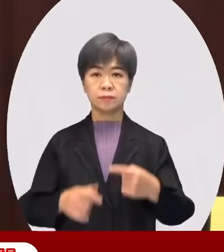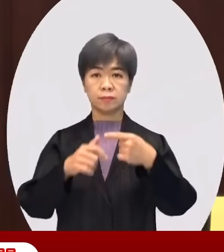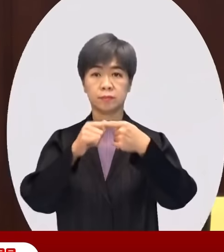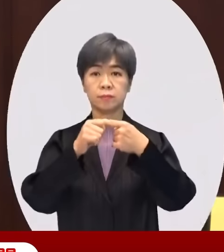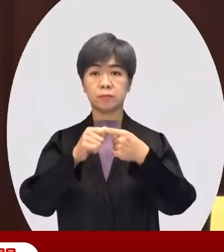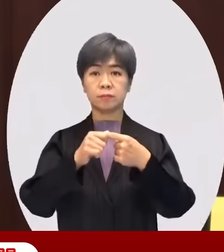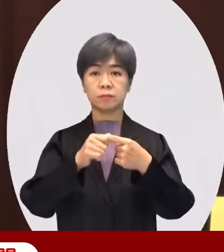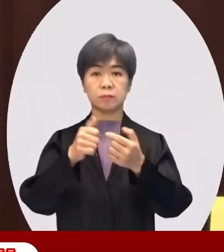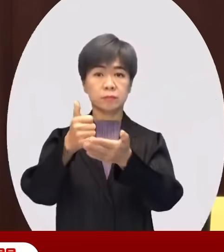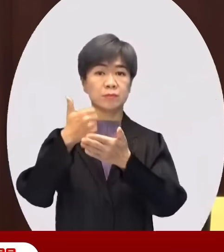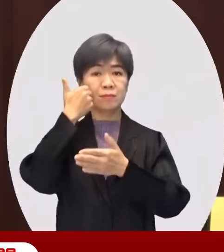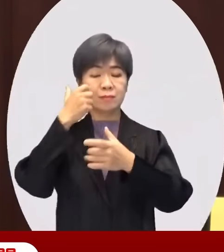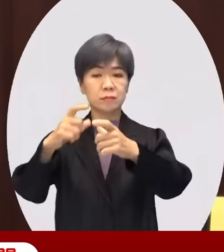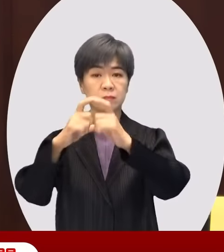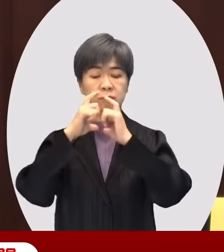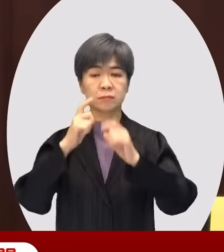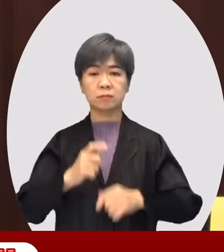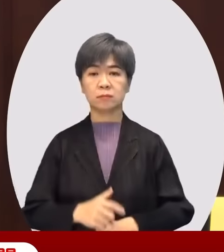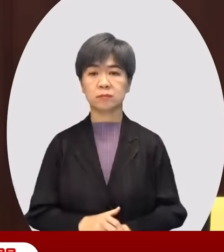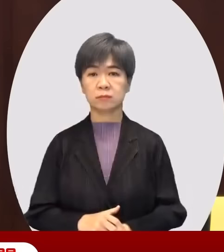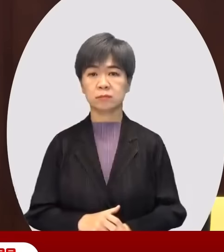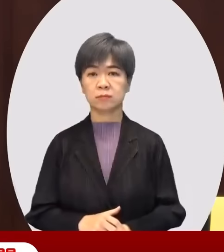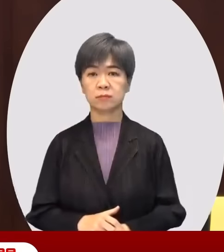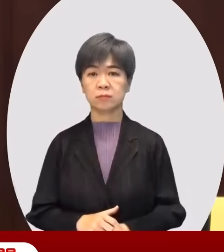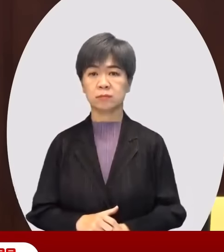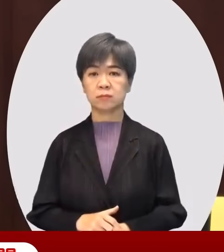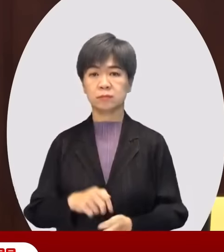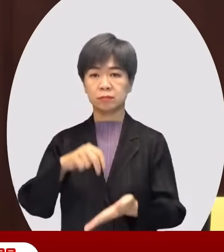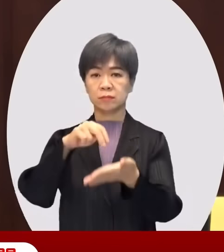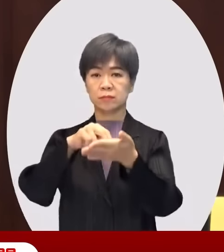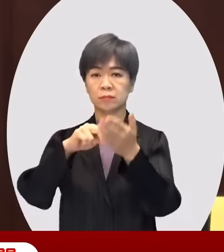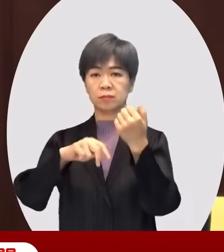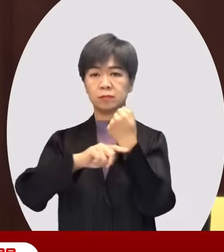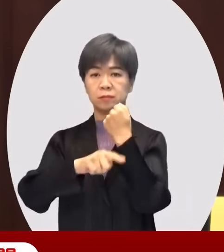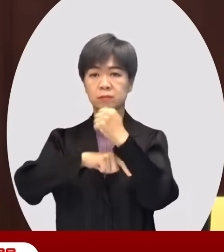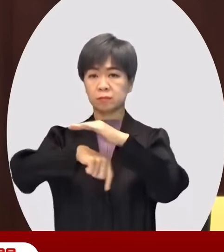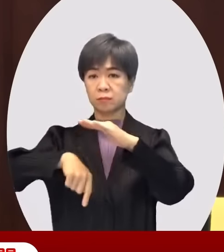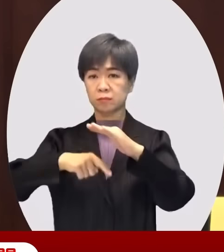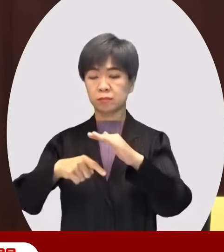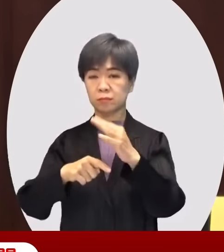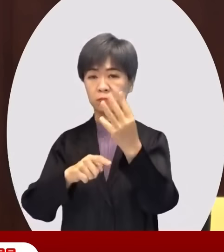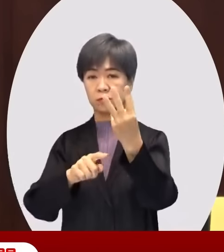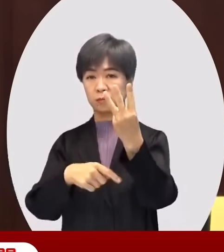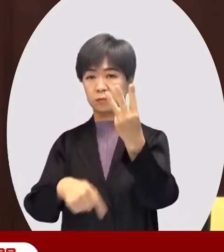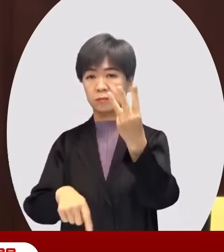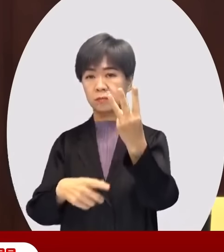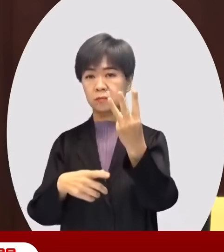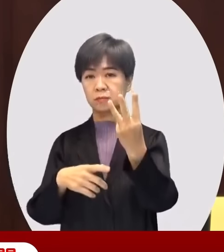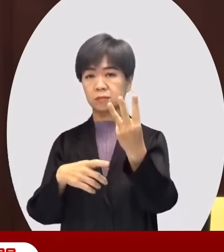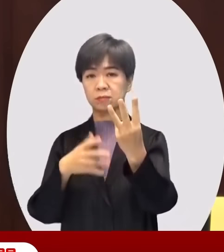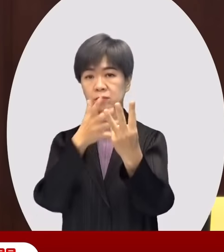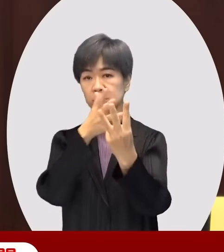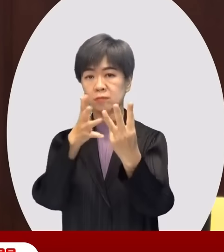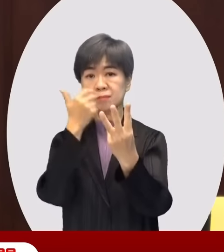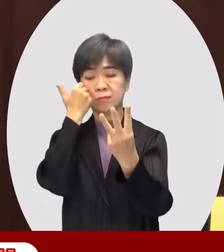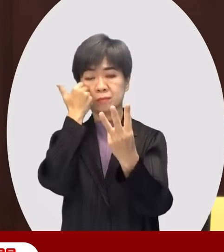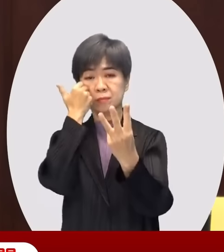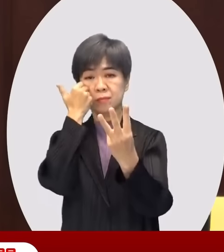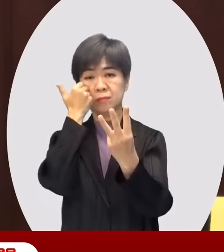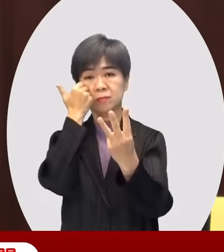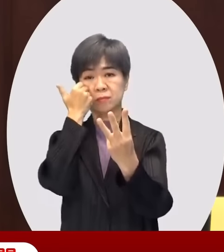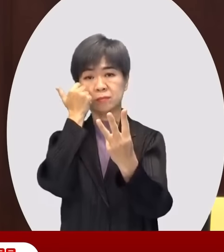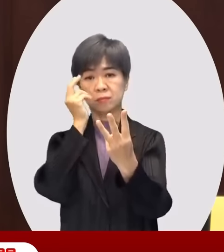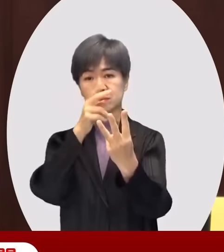规定的， 我的第一个问题是请啊那个立法院看我们三位委员啊有哪一位啊要不要什